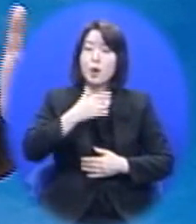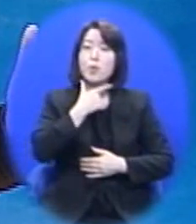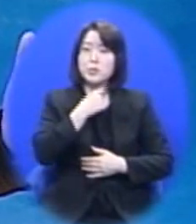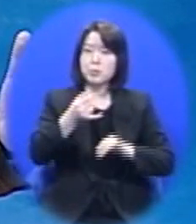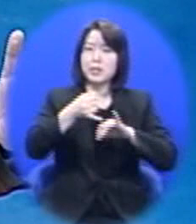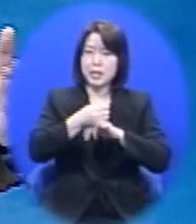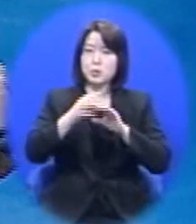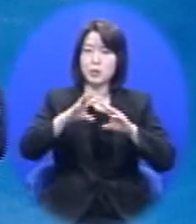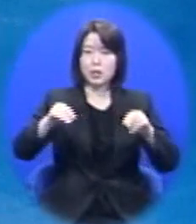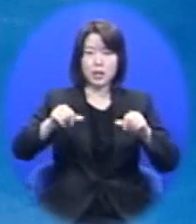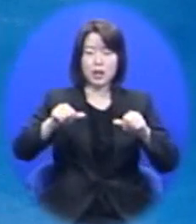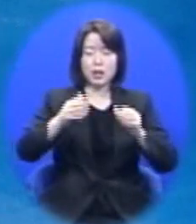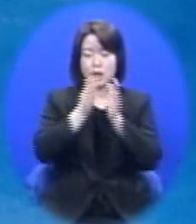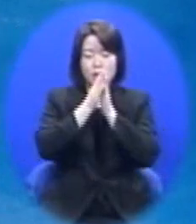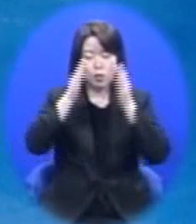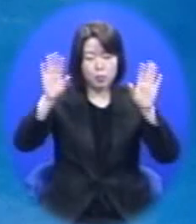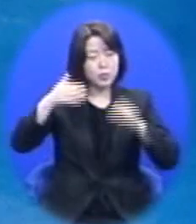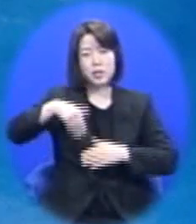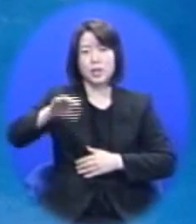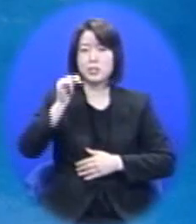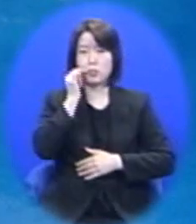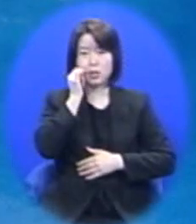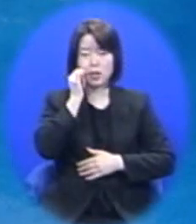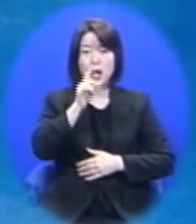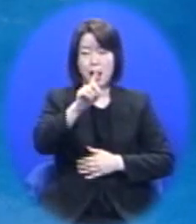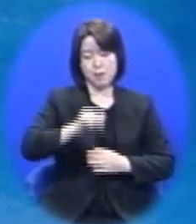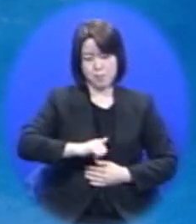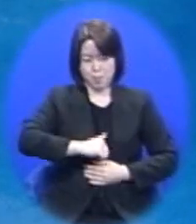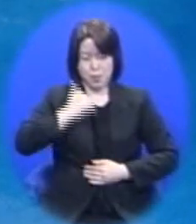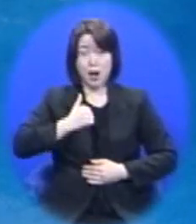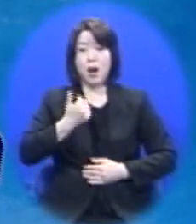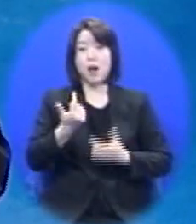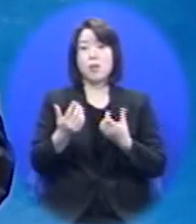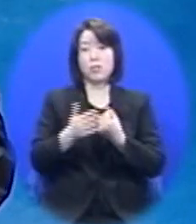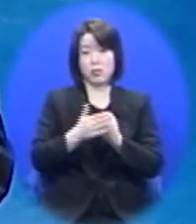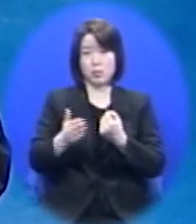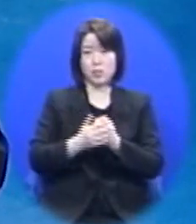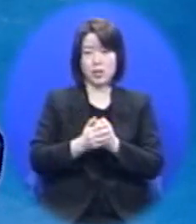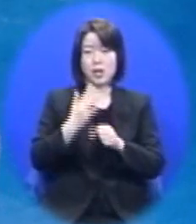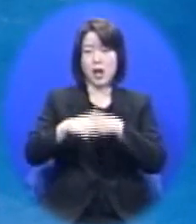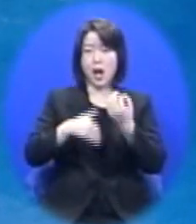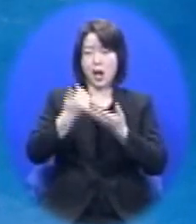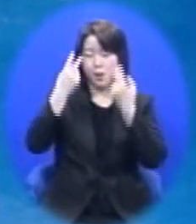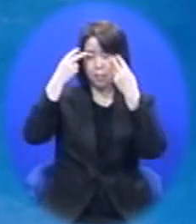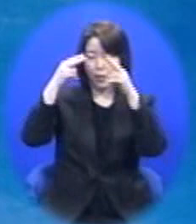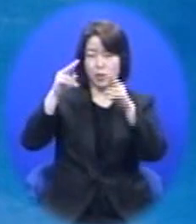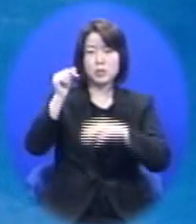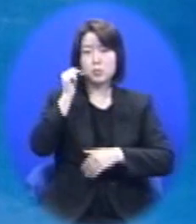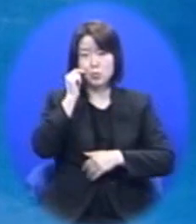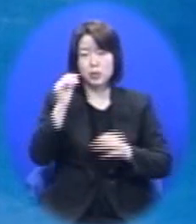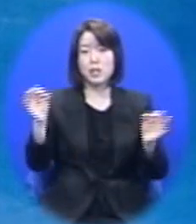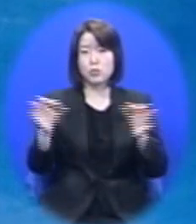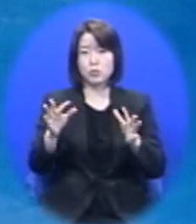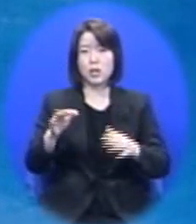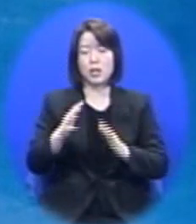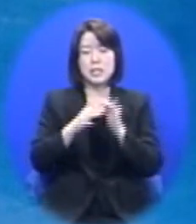모세는 못 들어갑니다. 그 한 번 혈기 때문에. 하나님을 바라보지 못하는 순간에 사람은 이렇게